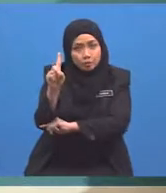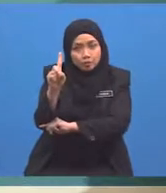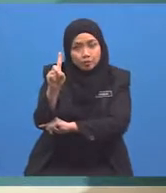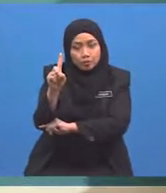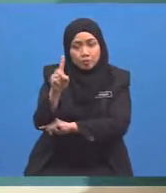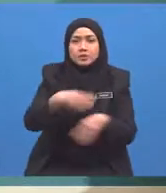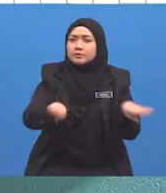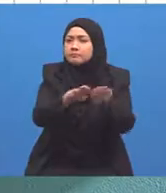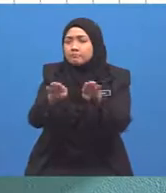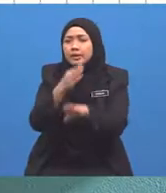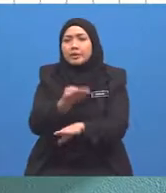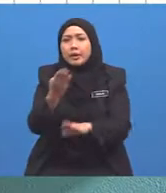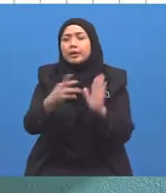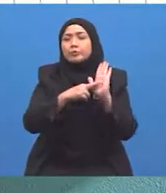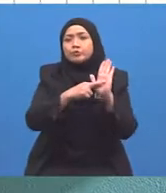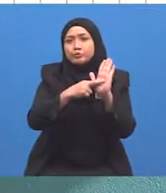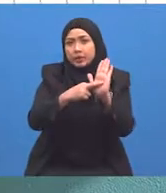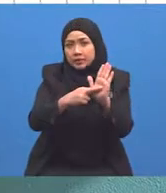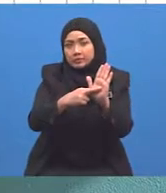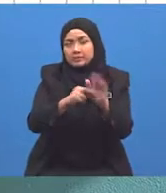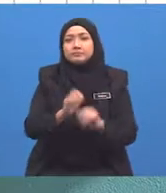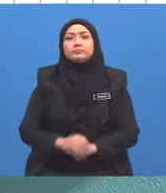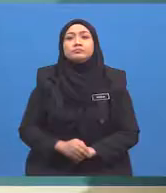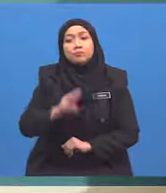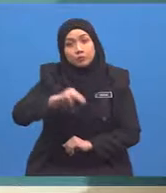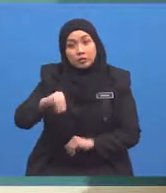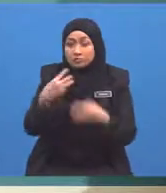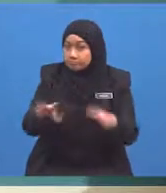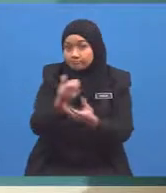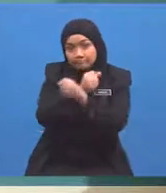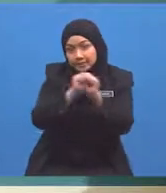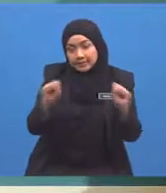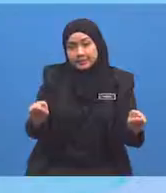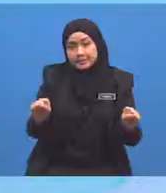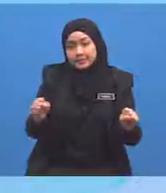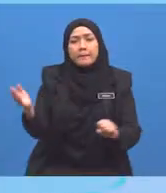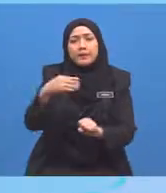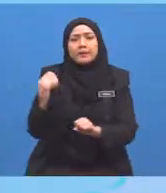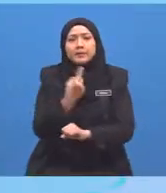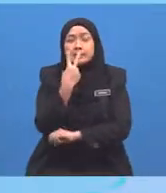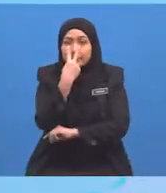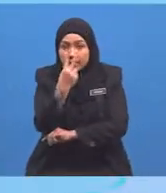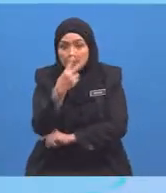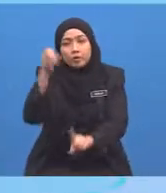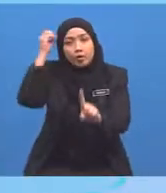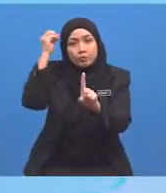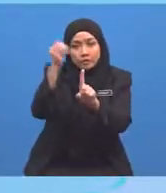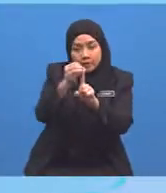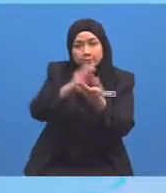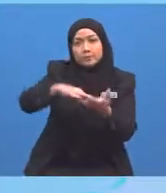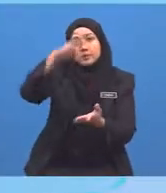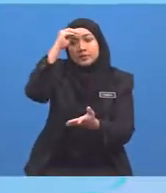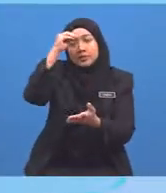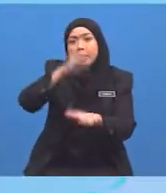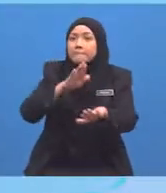bahan rujukan. Murid-murid sudah bersedia? Mari kita lihat objektif